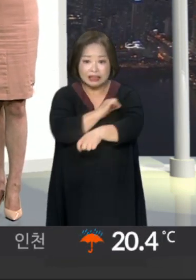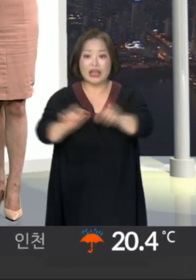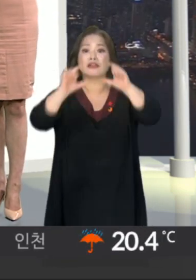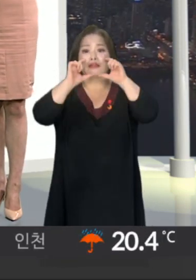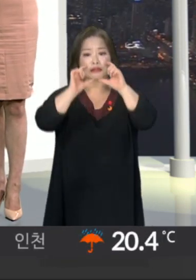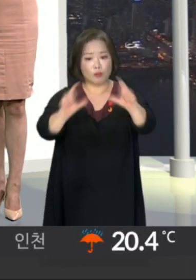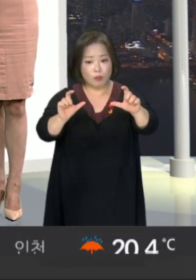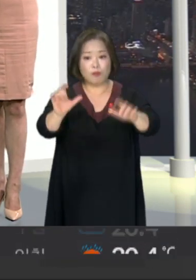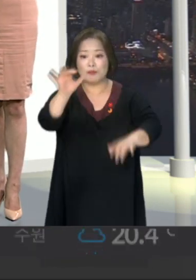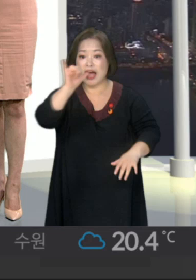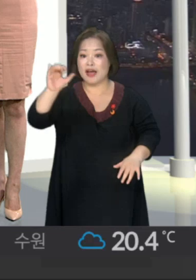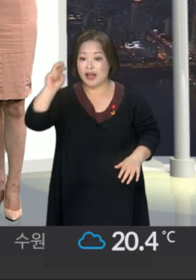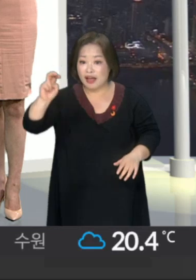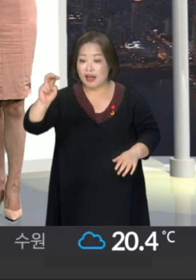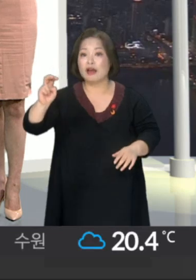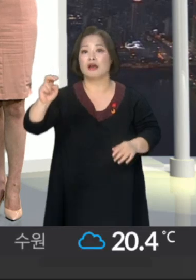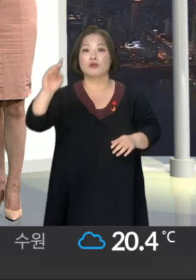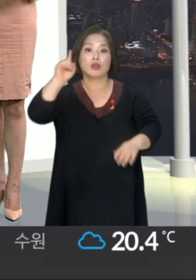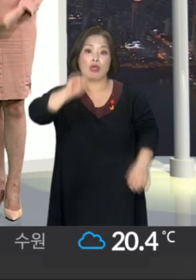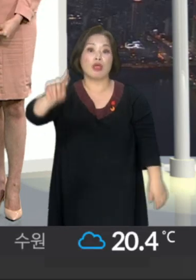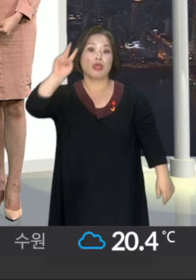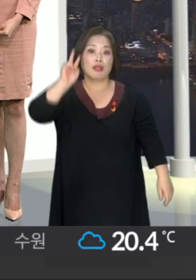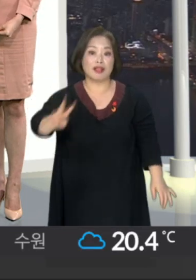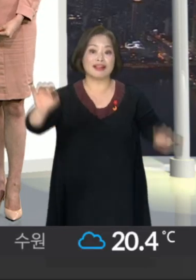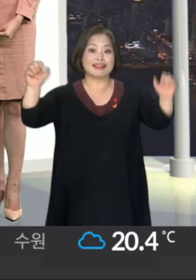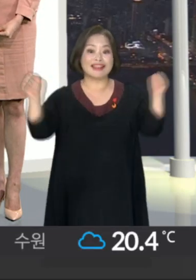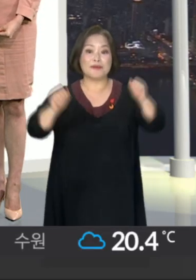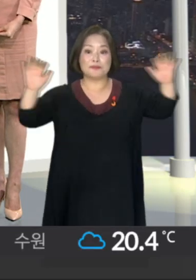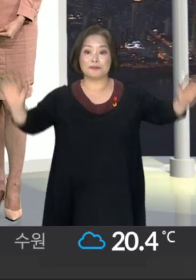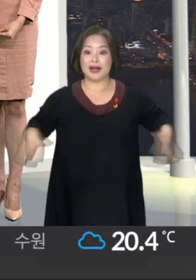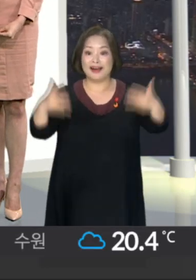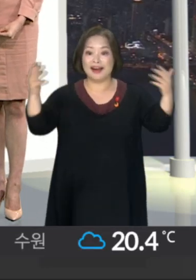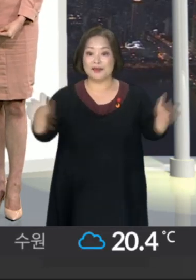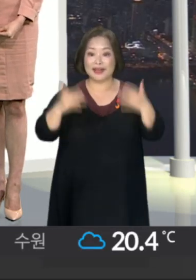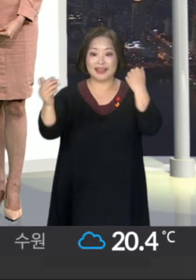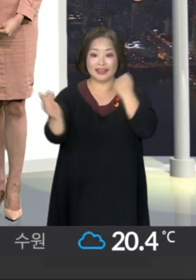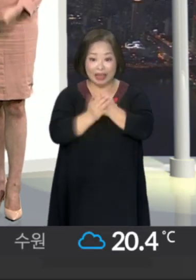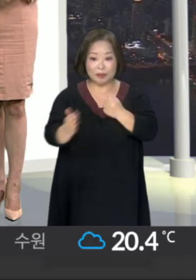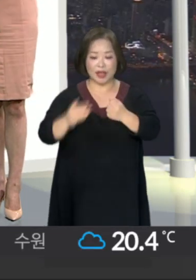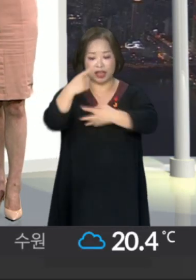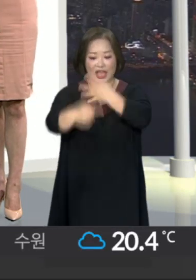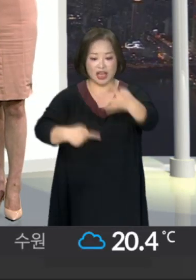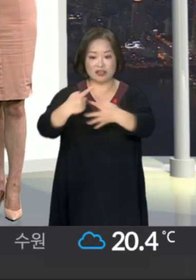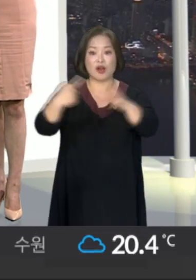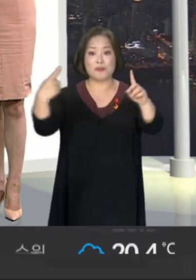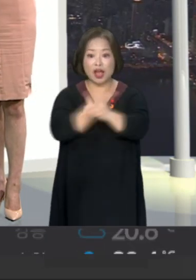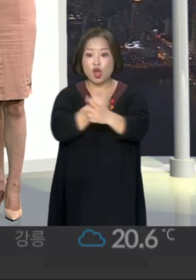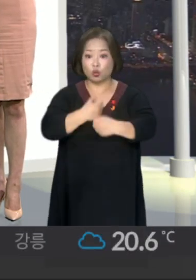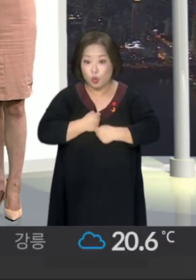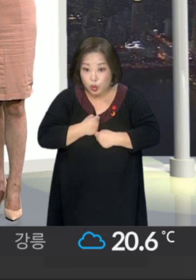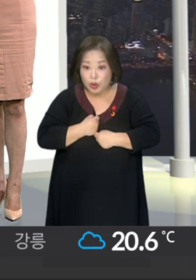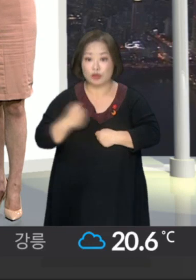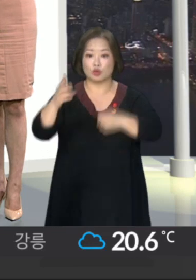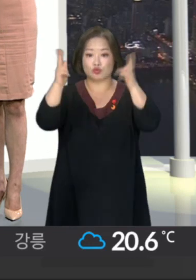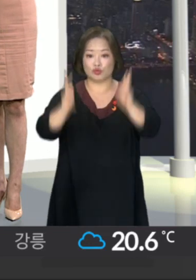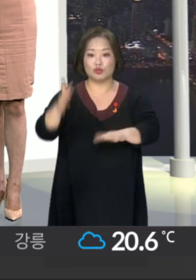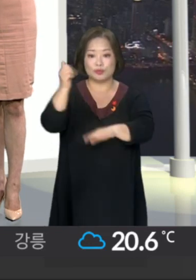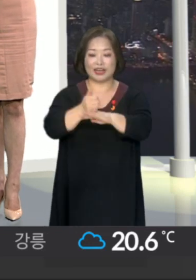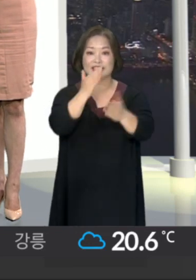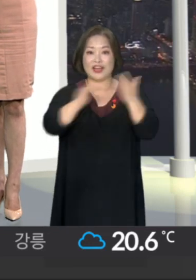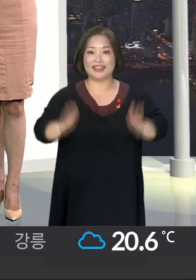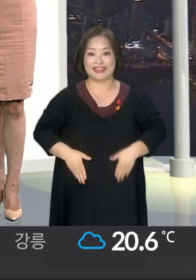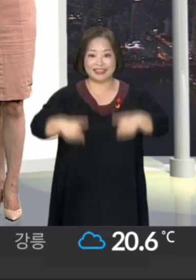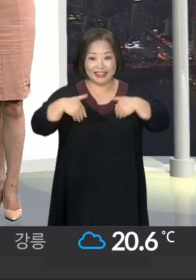내려질 수가 있겠습니다. 모레도 찬바람이 계속되기 때문에 환절기 건강 잘 챙기셔야겠고요. 주말에는